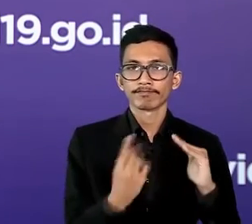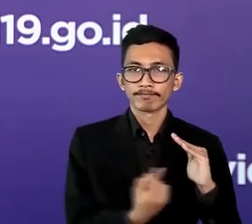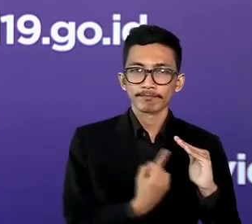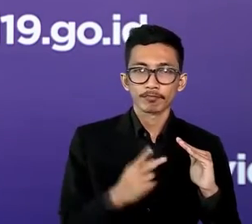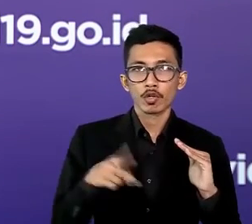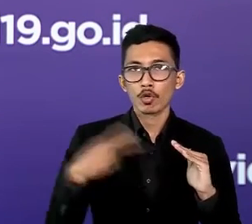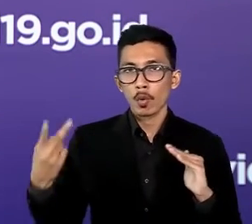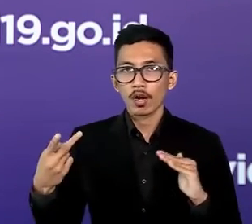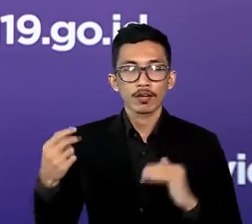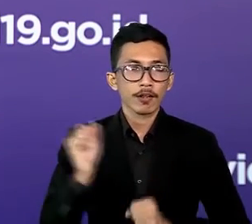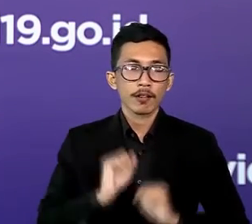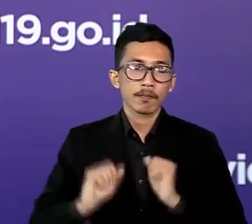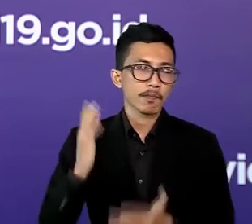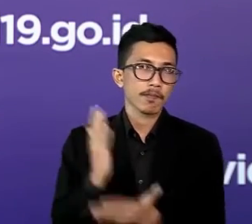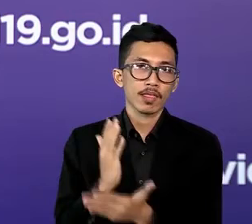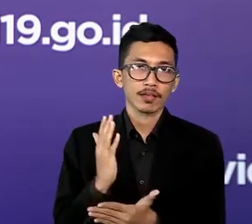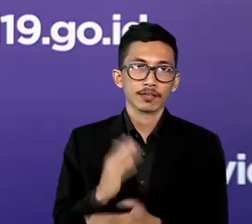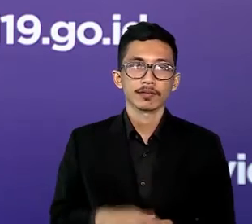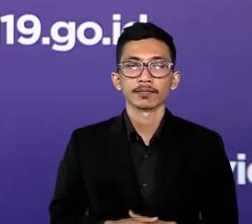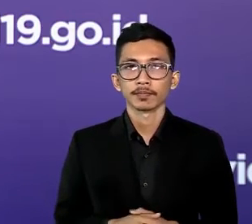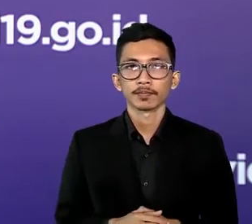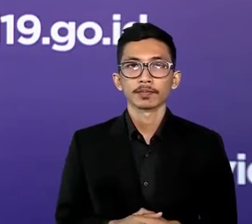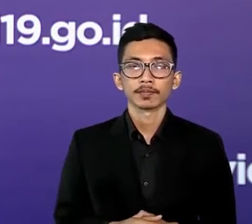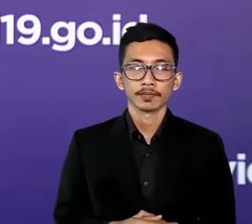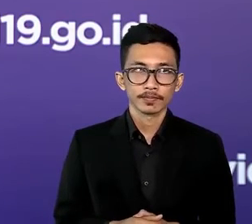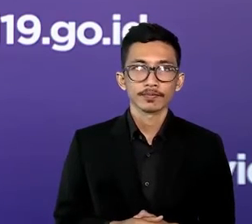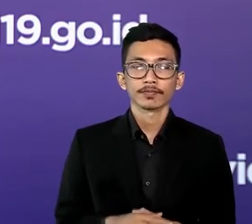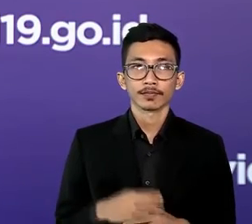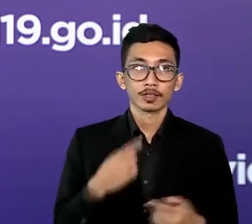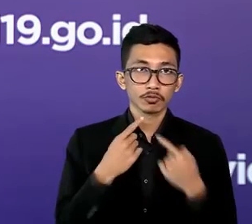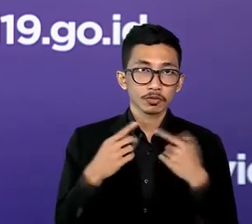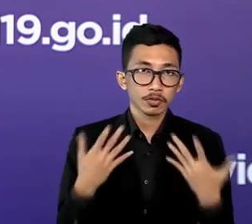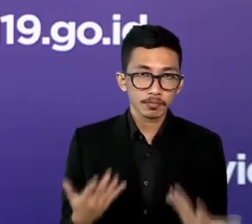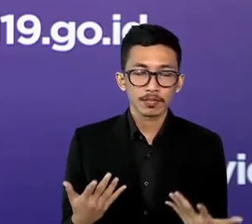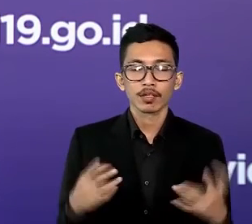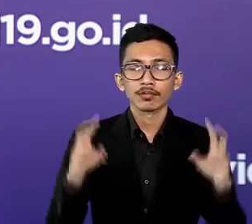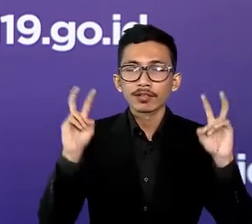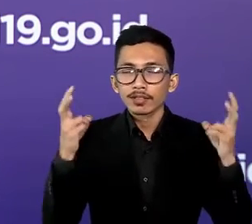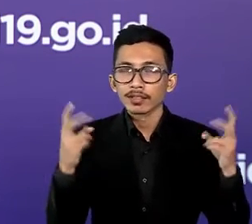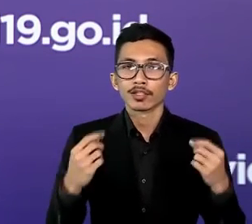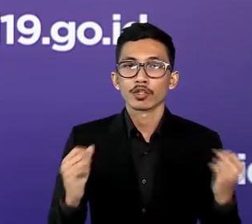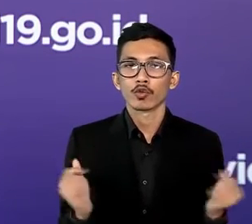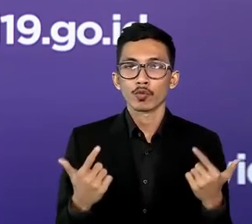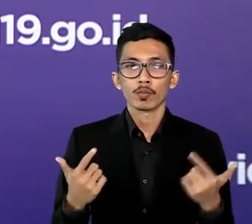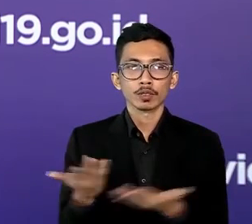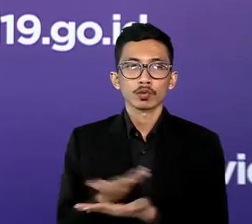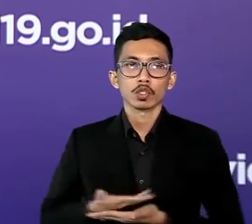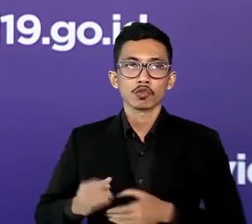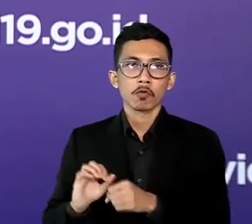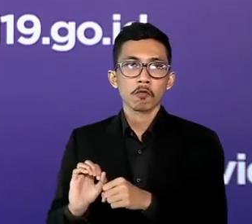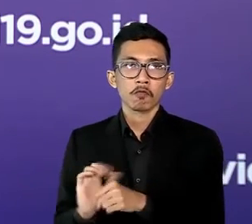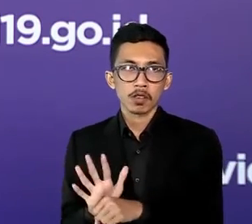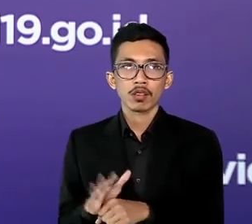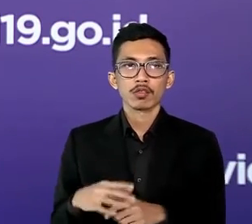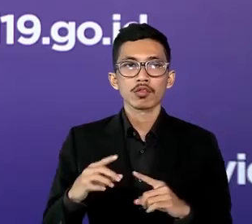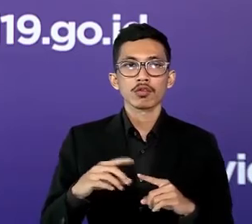di luar rumah. Nah, hari ini kita akan berdiskusi mengenai hidup berdampingan dengan COVID-19, peran perangkat desa